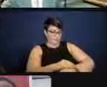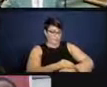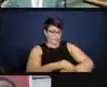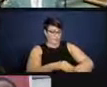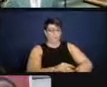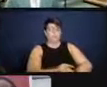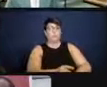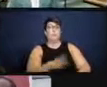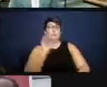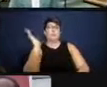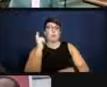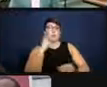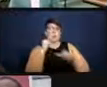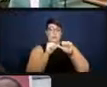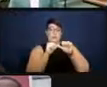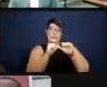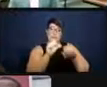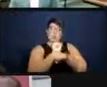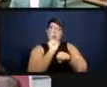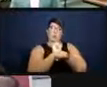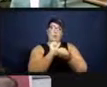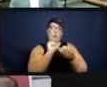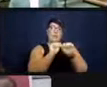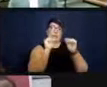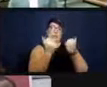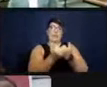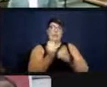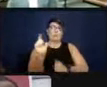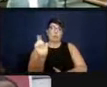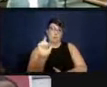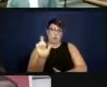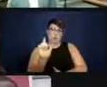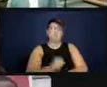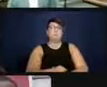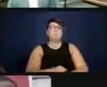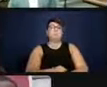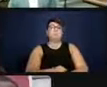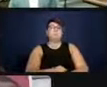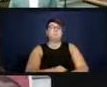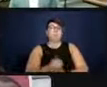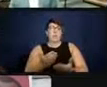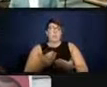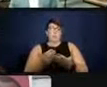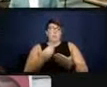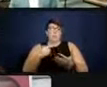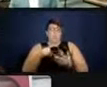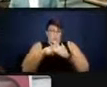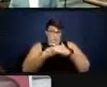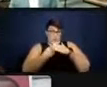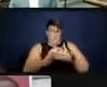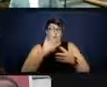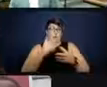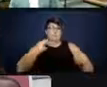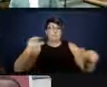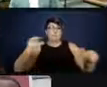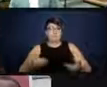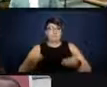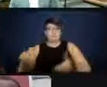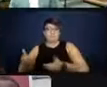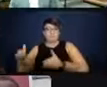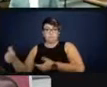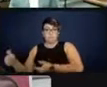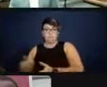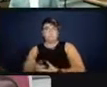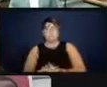هذا الموضوع، وهو عملنا المستمر في أكاديميات لوفل في هذه المبادرة هنا في جي سي بي اس. قبل أن أبدأ، أريد أن أقدم لكم